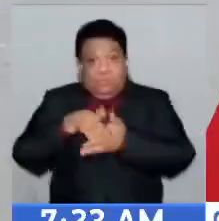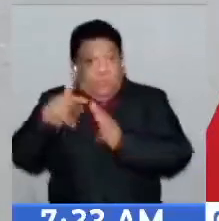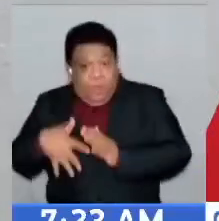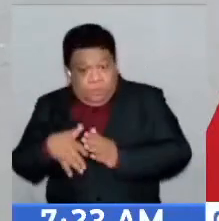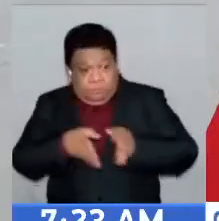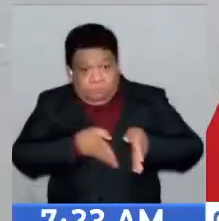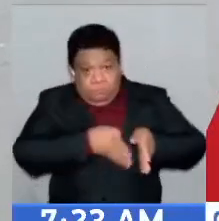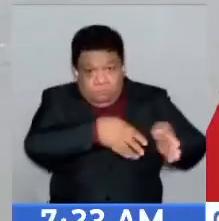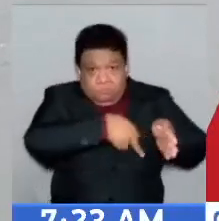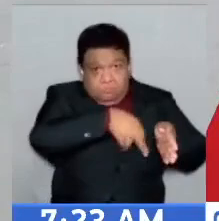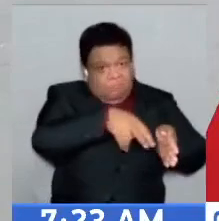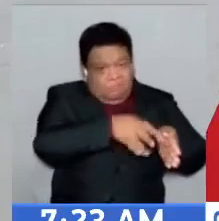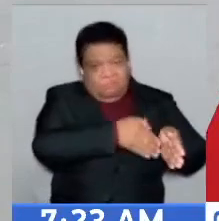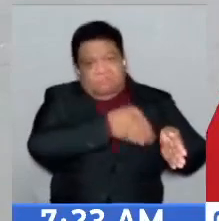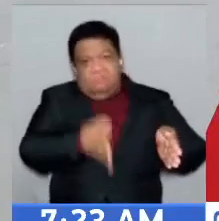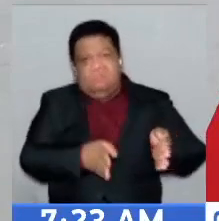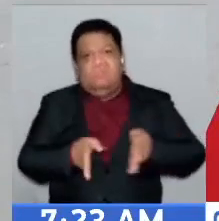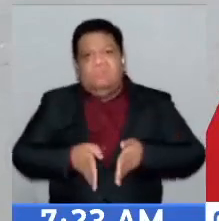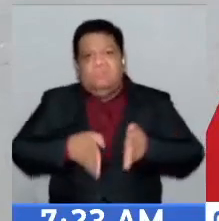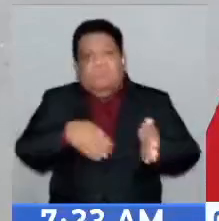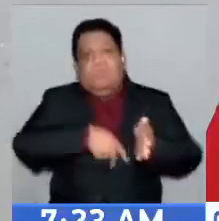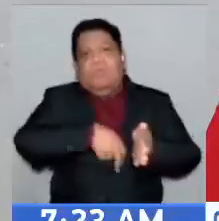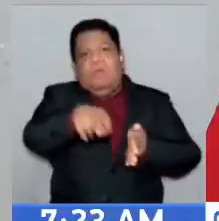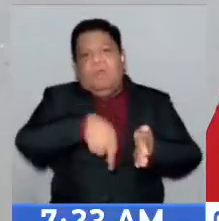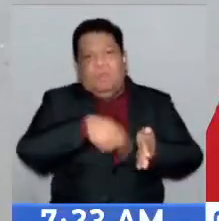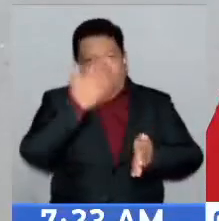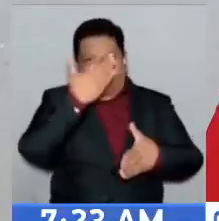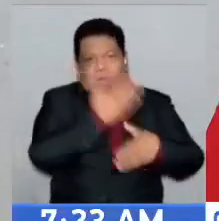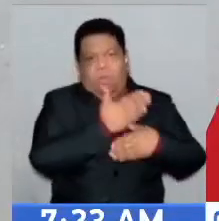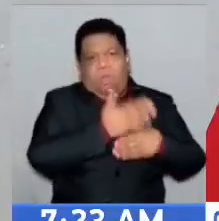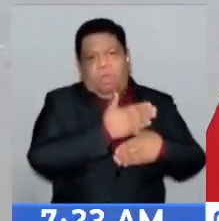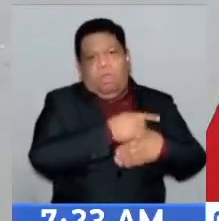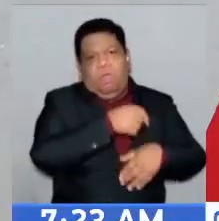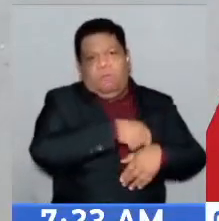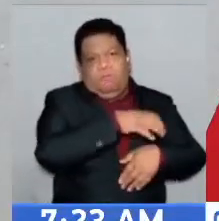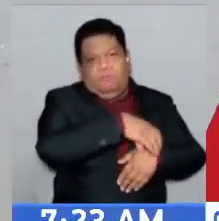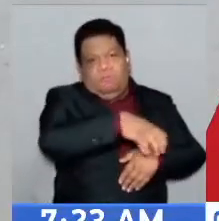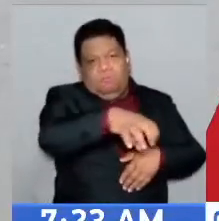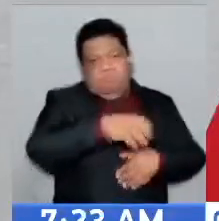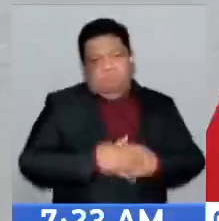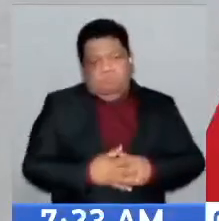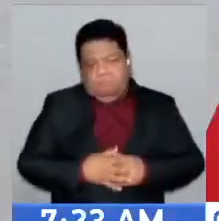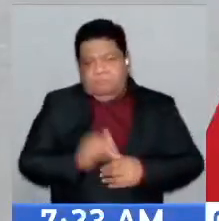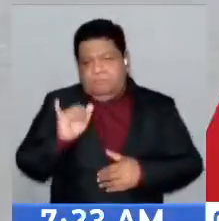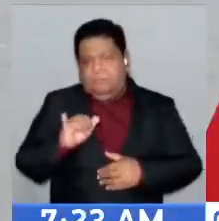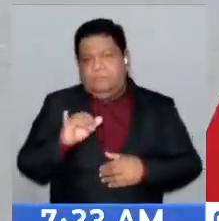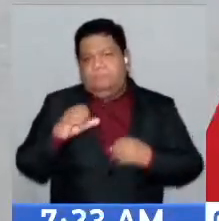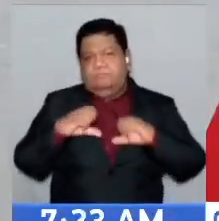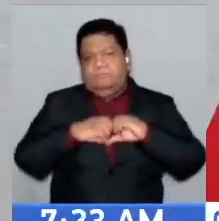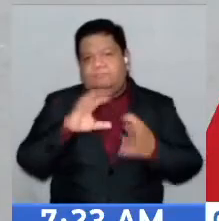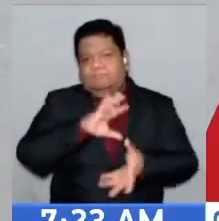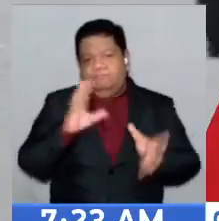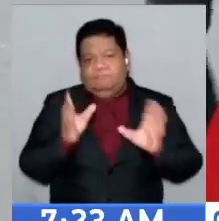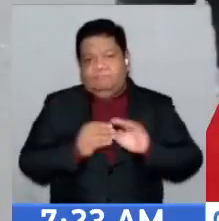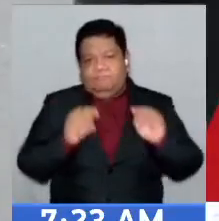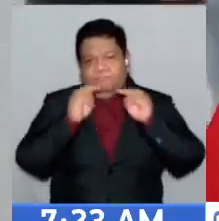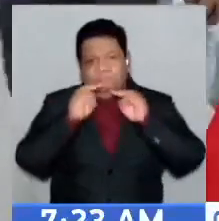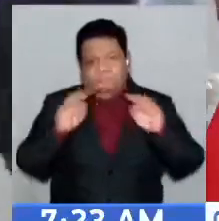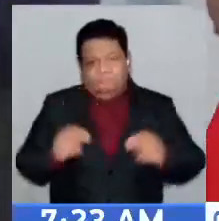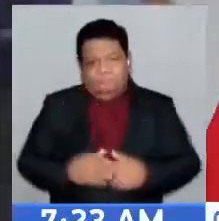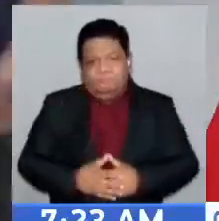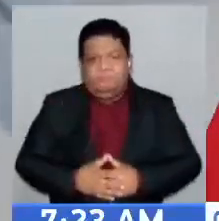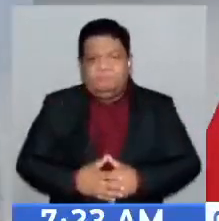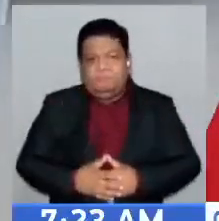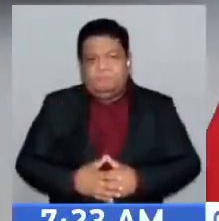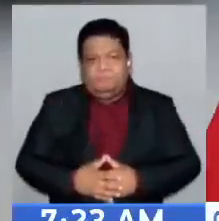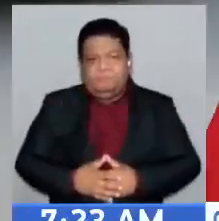nga may mga nakahambalang doon sa sidewalk. Yan ang unang balita mula rito sa barangay West Crame sa Quezon City. Ako po si Jonathan Andal para sa GMA